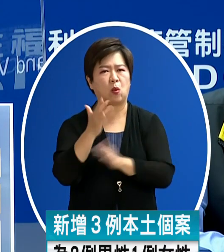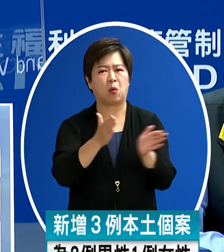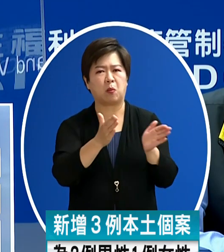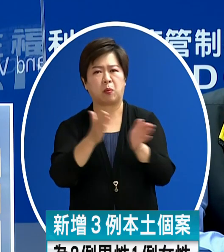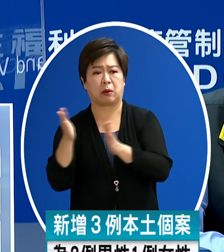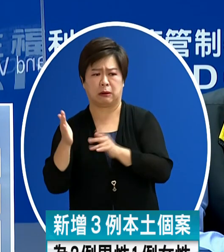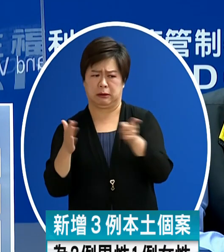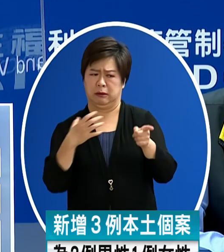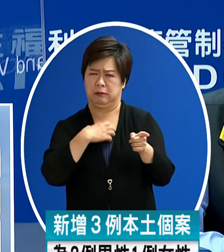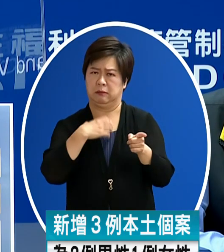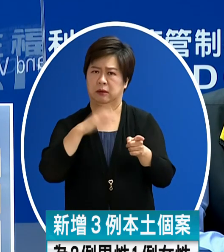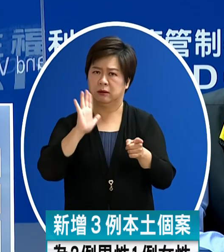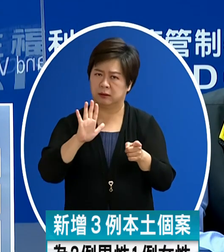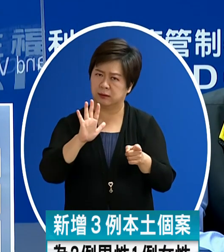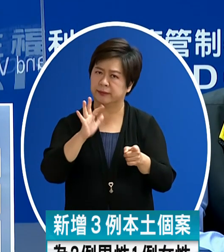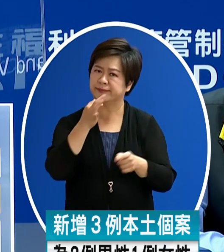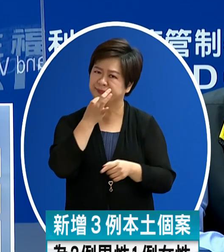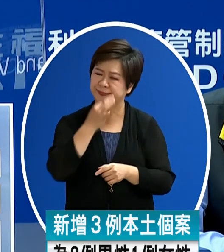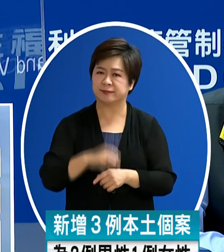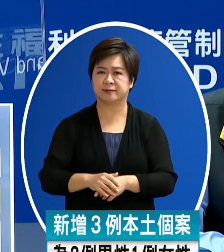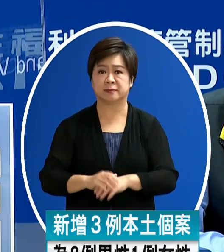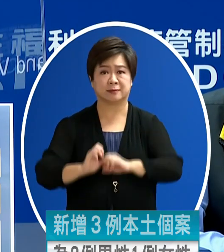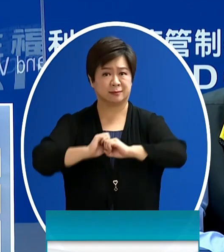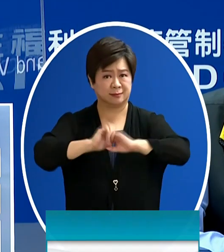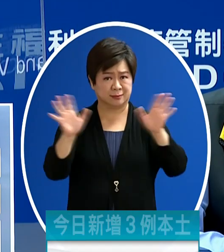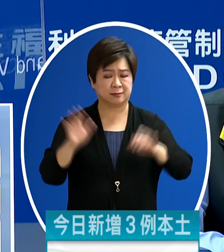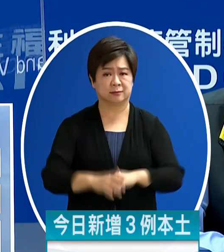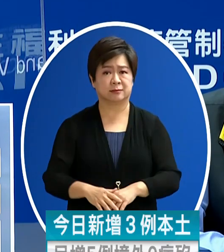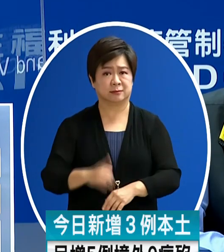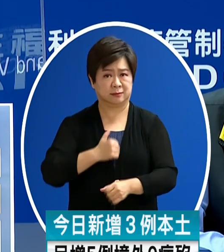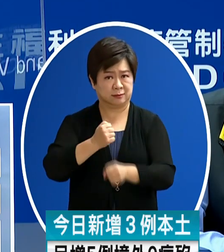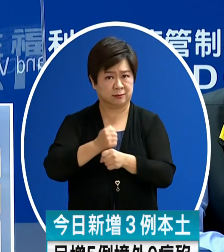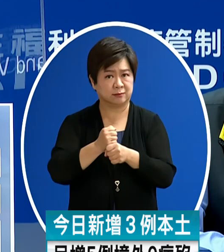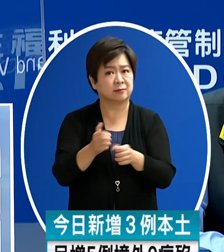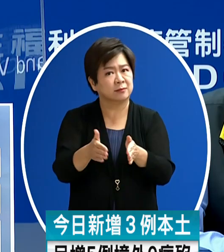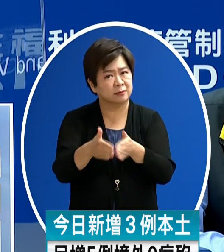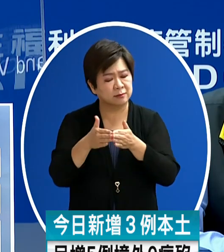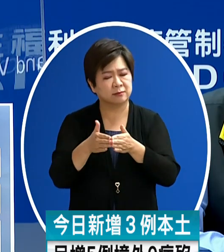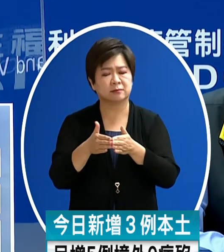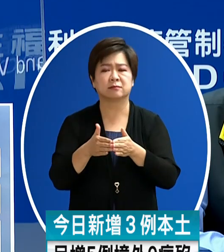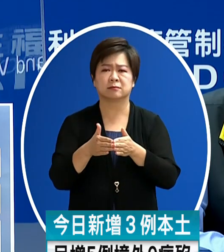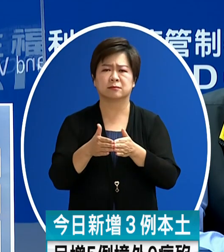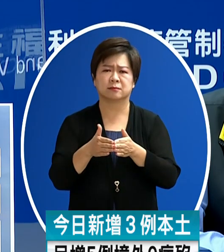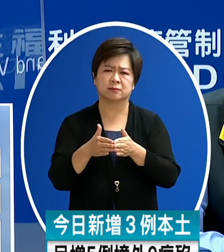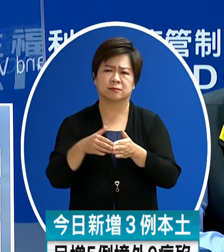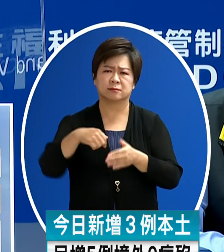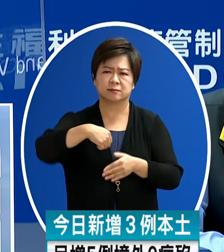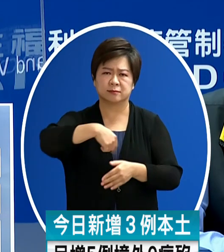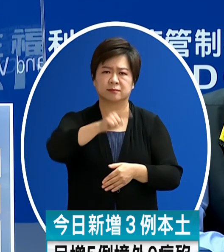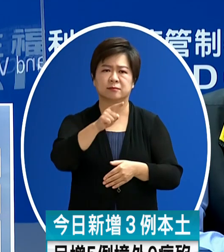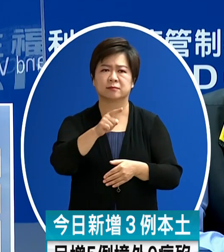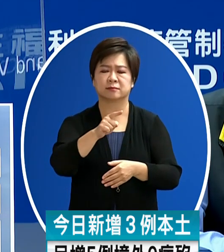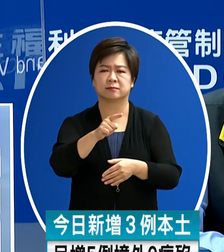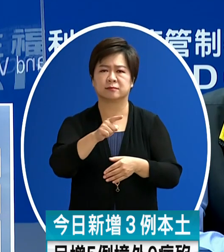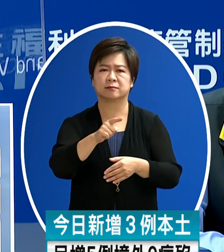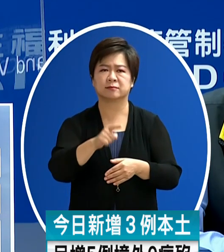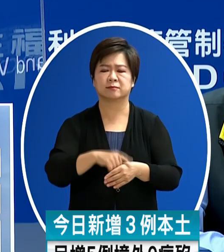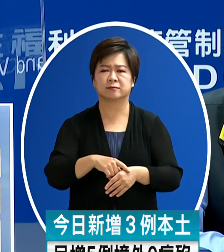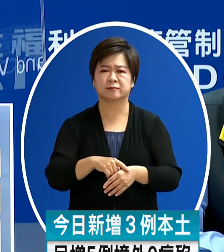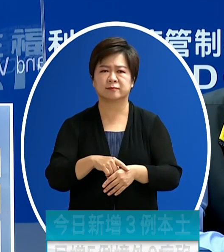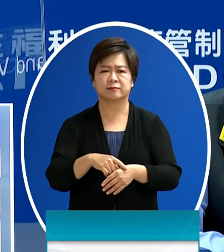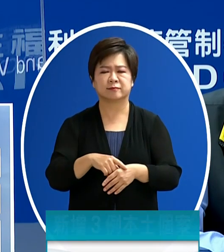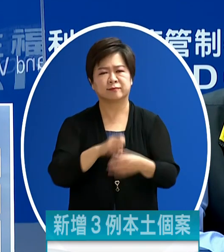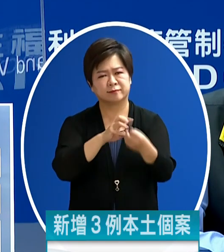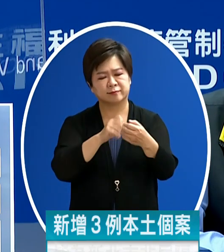个风险里面，好，所以我们呼吁大家就真的要工作哈，才那个哈，才到里面去应征才工